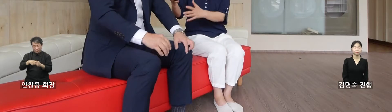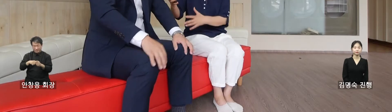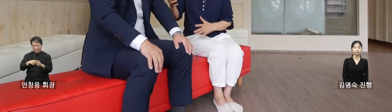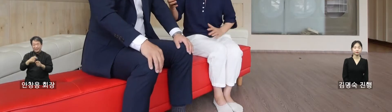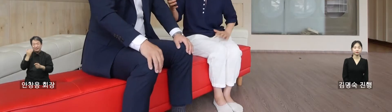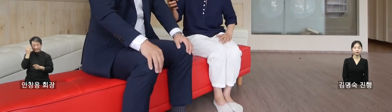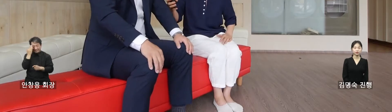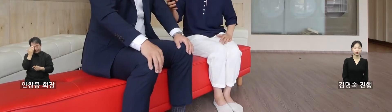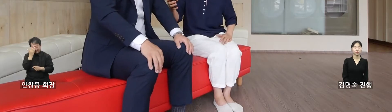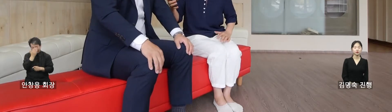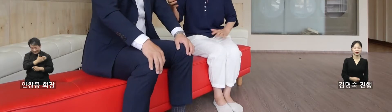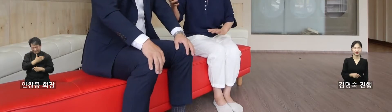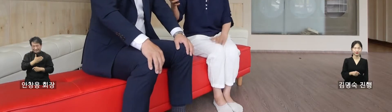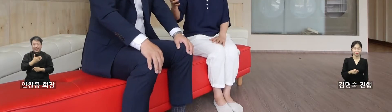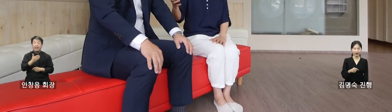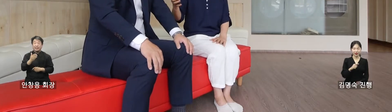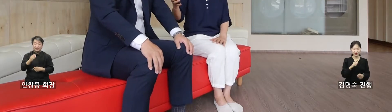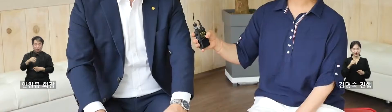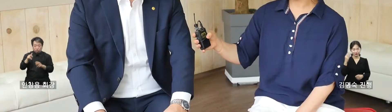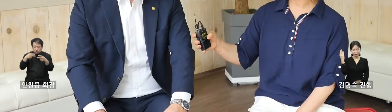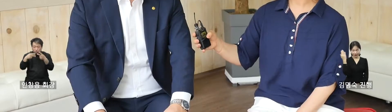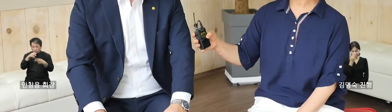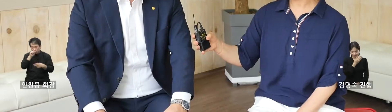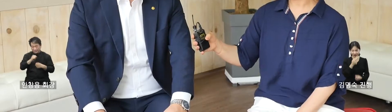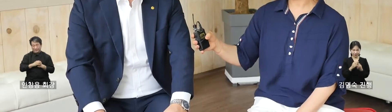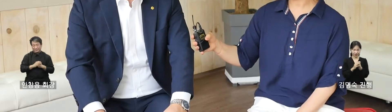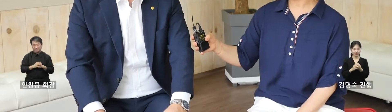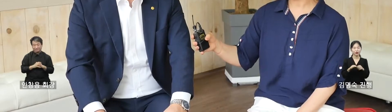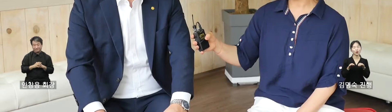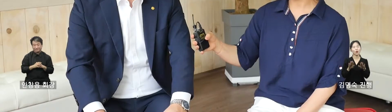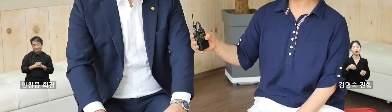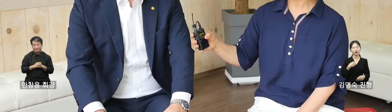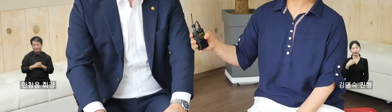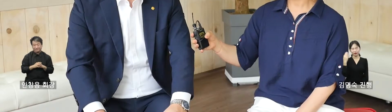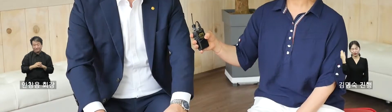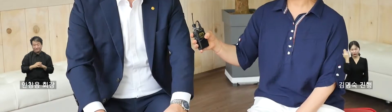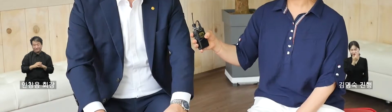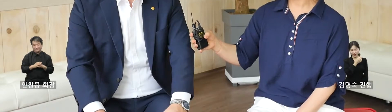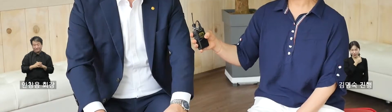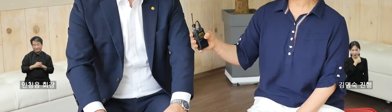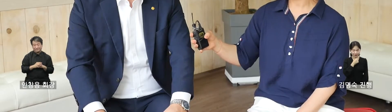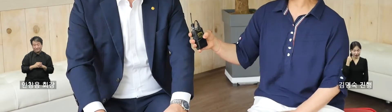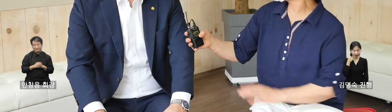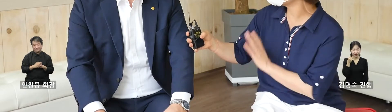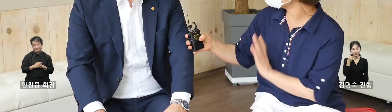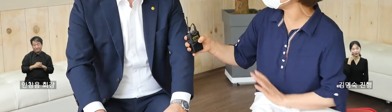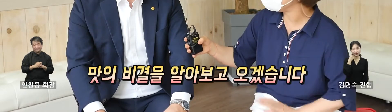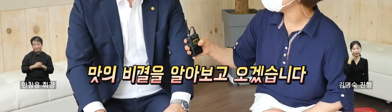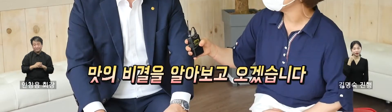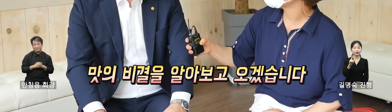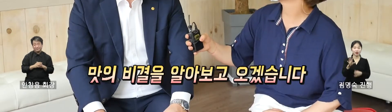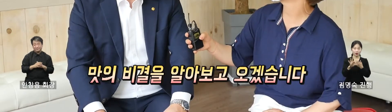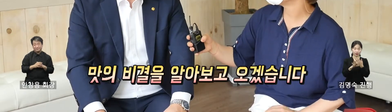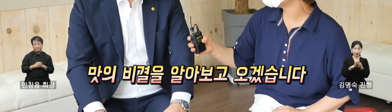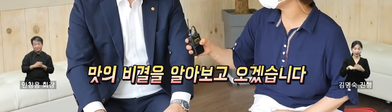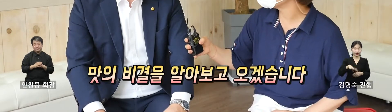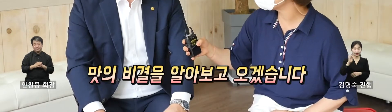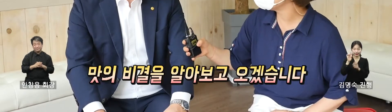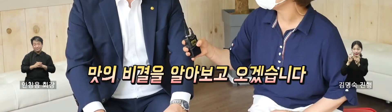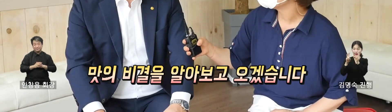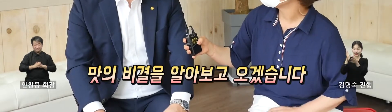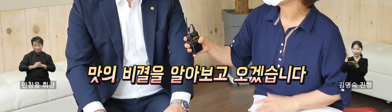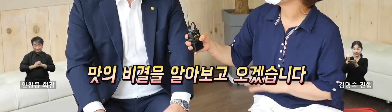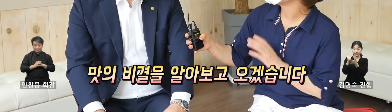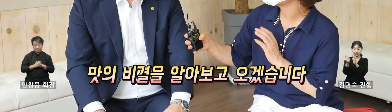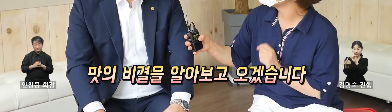아, 예. 순하시니까 우리 네. 회장님. 그럼 저도 순한 맛을 한번 맛보도록 하겠습니다. 자, 그럼 제가 네. 사장님을